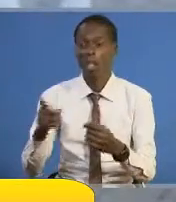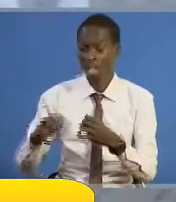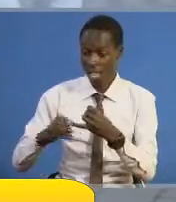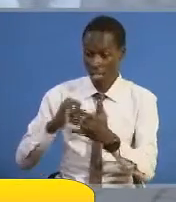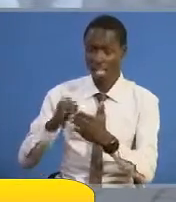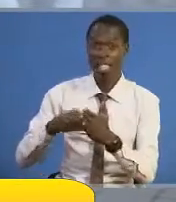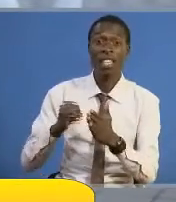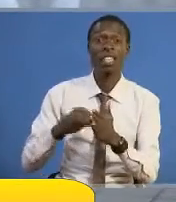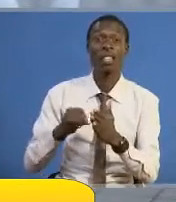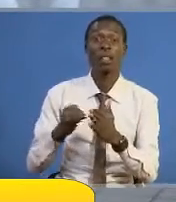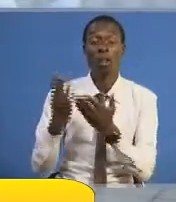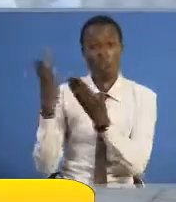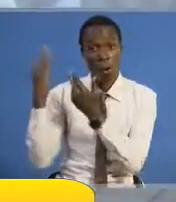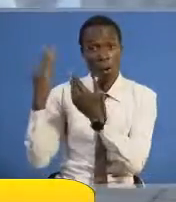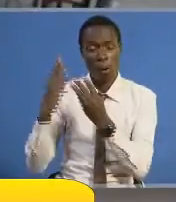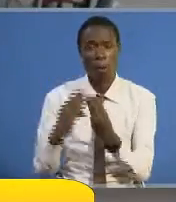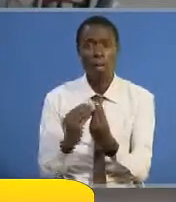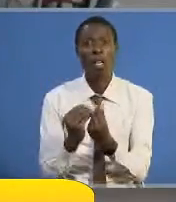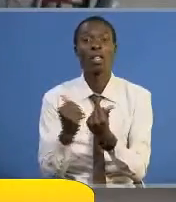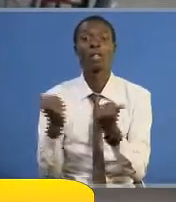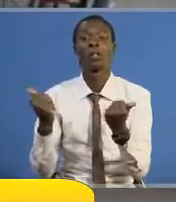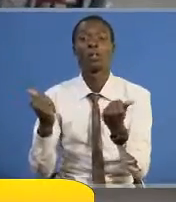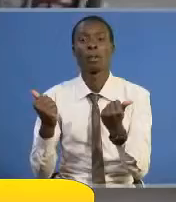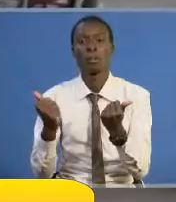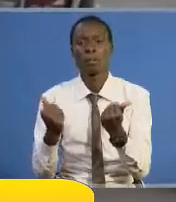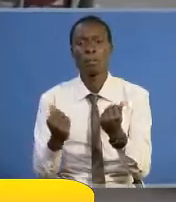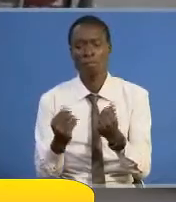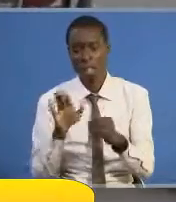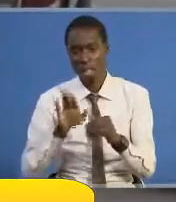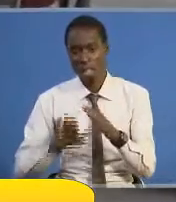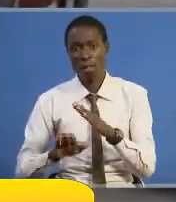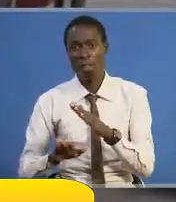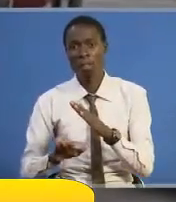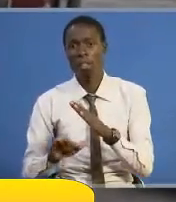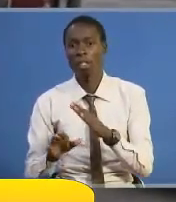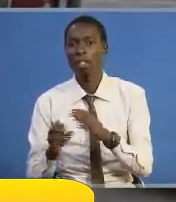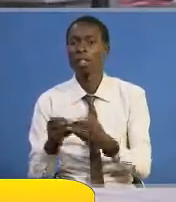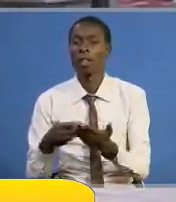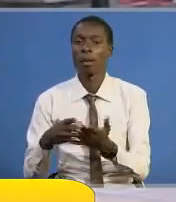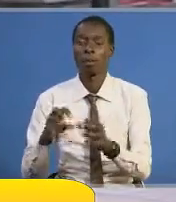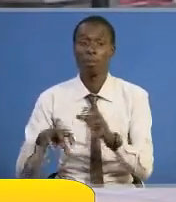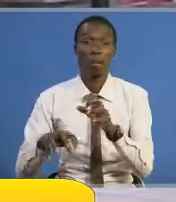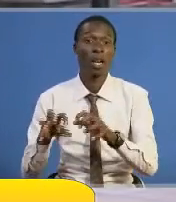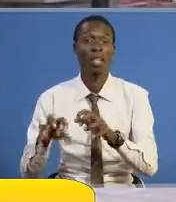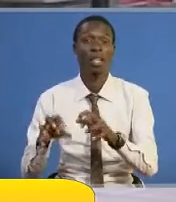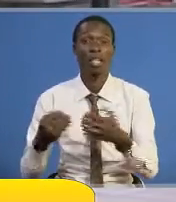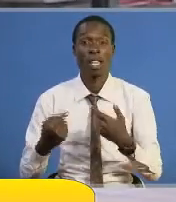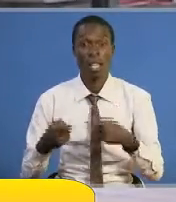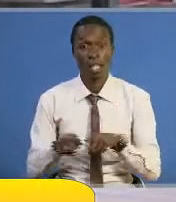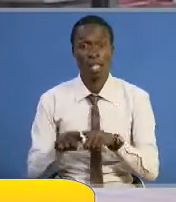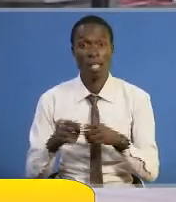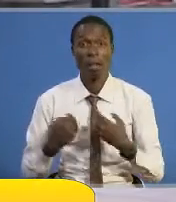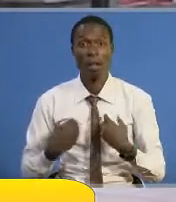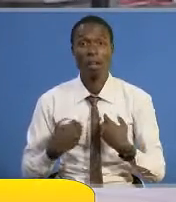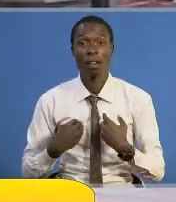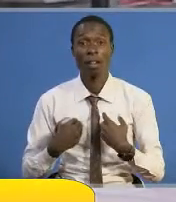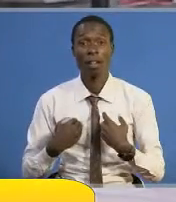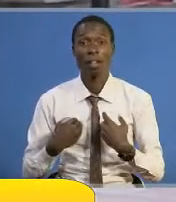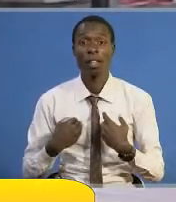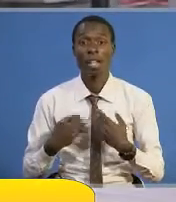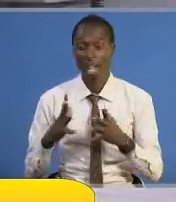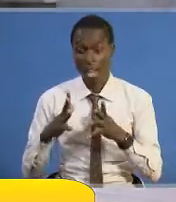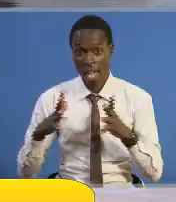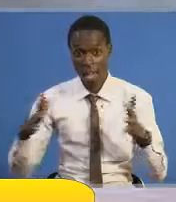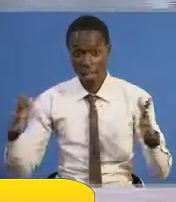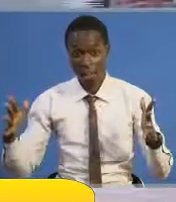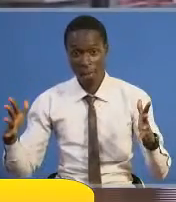hicho kinatarajiwa kusuluhisha tatizo la bei duni na ukosefu wa soko la viazi. We also have a capacity of